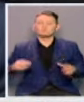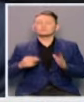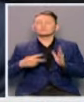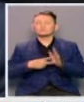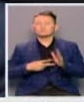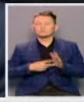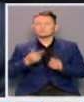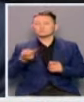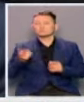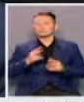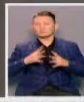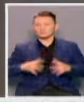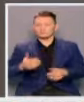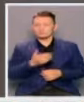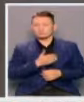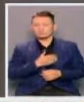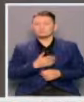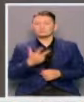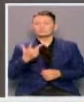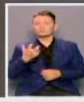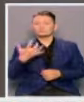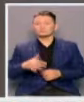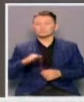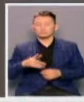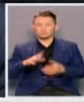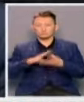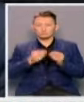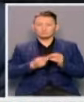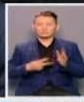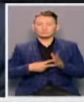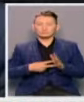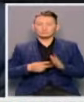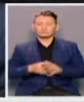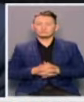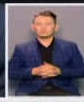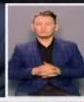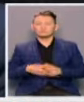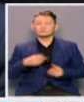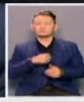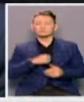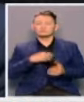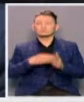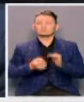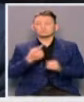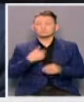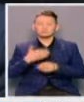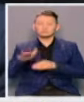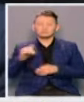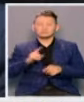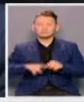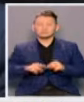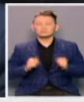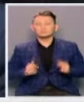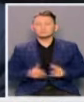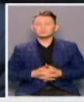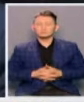ол екі көйлек киемін деп айтты дейді. 350 мың теңге шықты дейді. Мен оны қаяқтан табамын дейді, кредит алайын деп отырмын дейді.